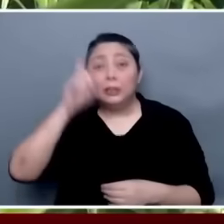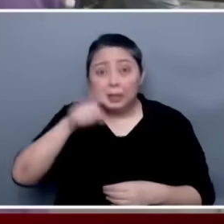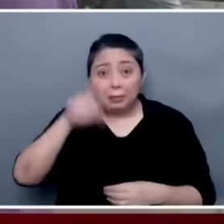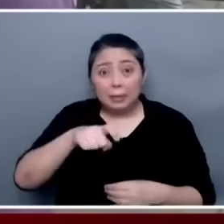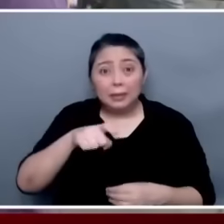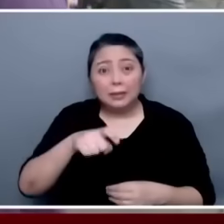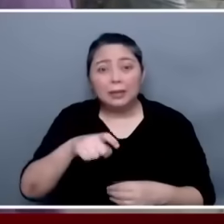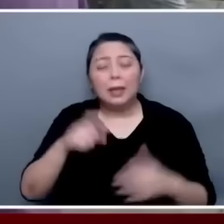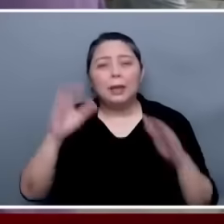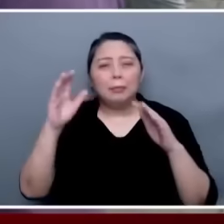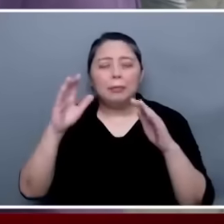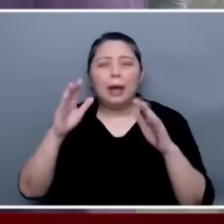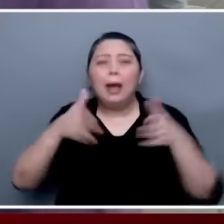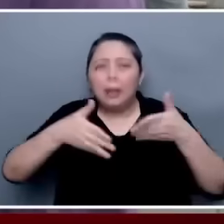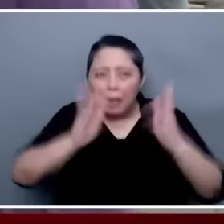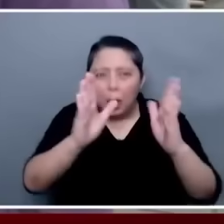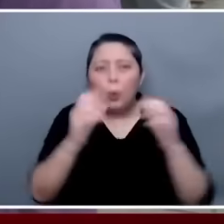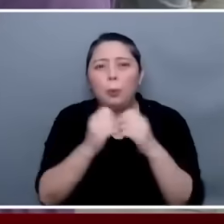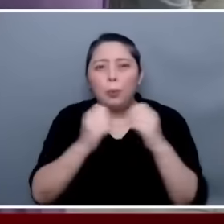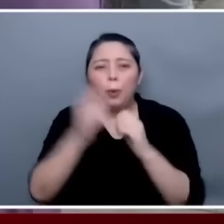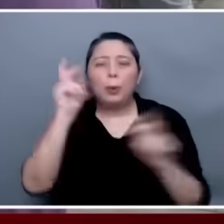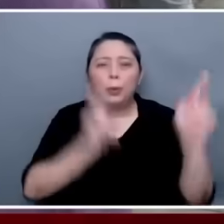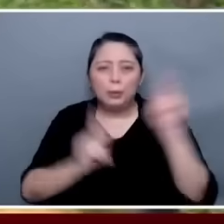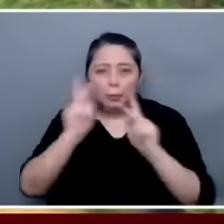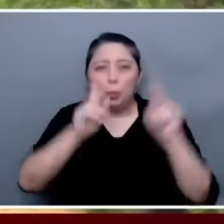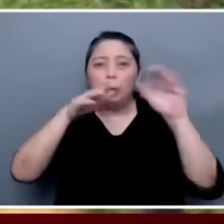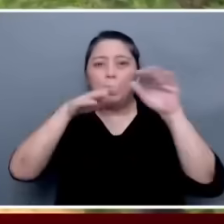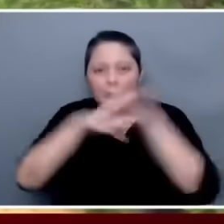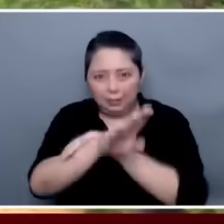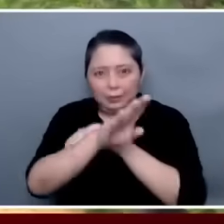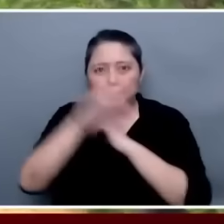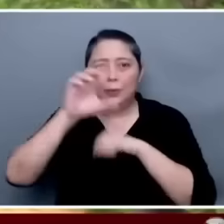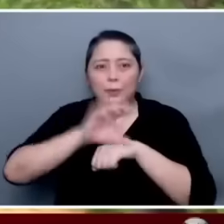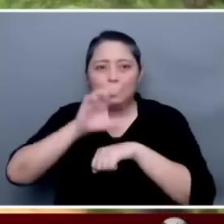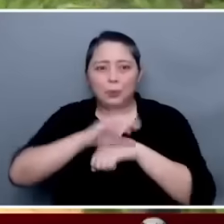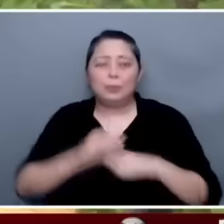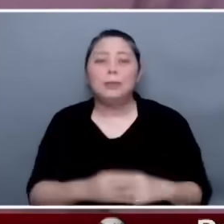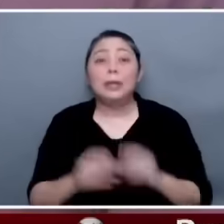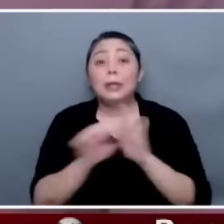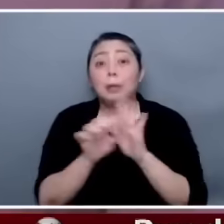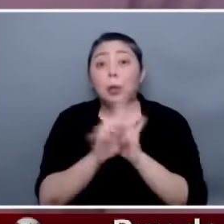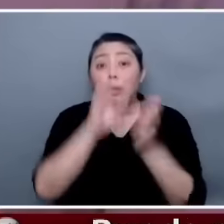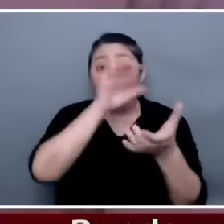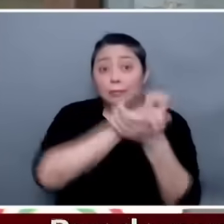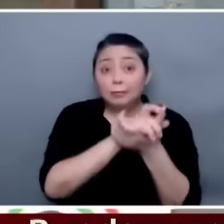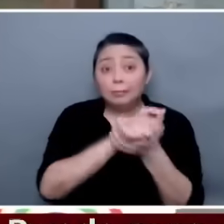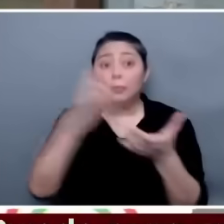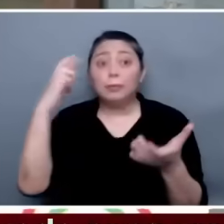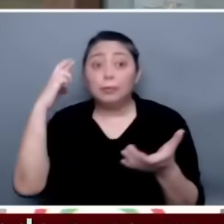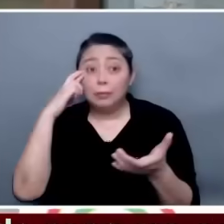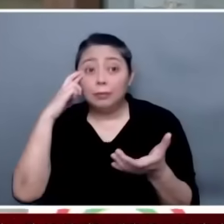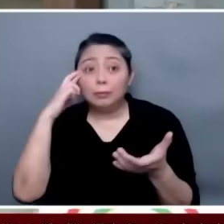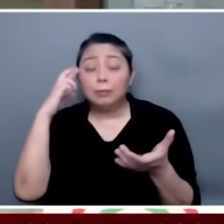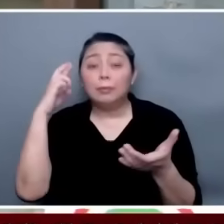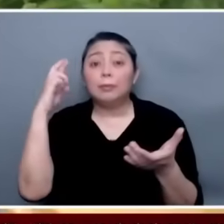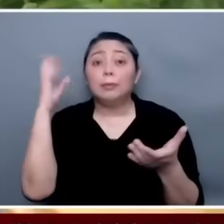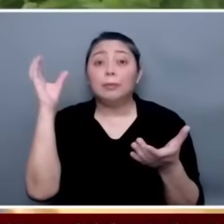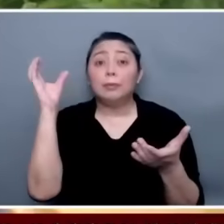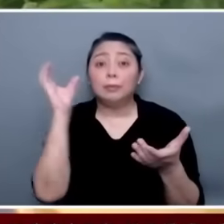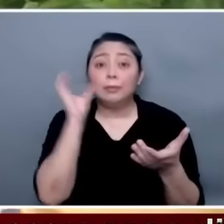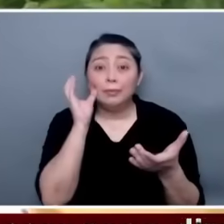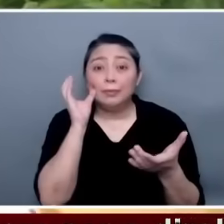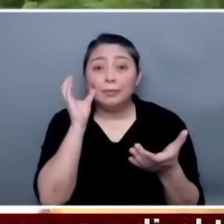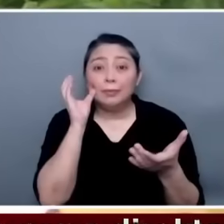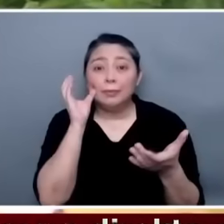simbahan. Tulad na lang ng mag-asawang sina Rodolfo at Clotilde na nagsimbang nakakwintas pa ang vaccination card.